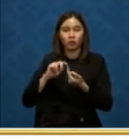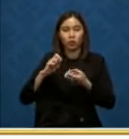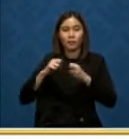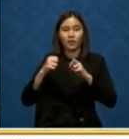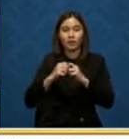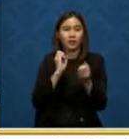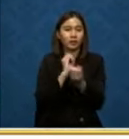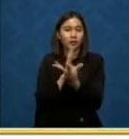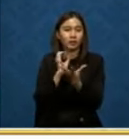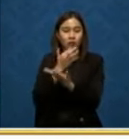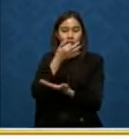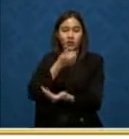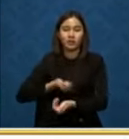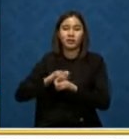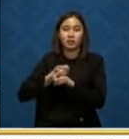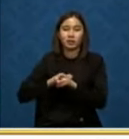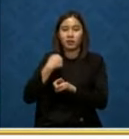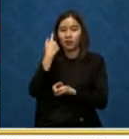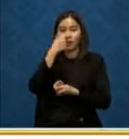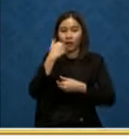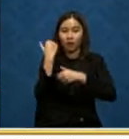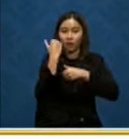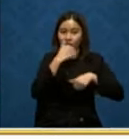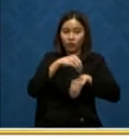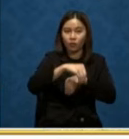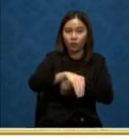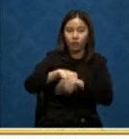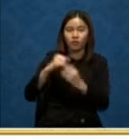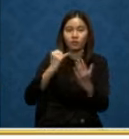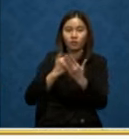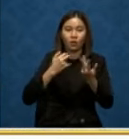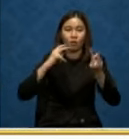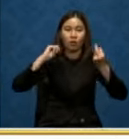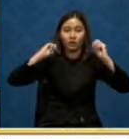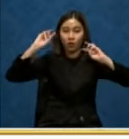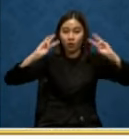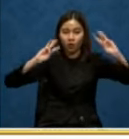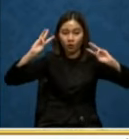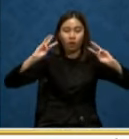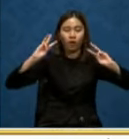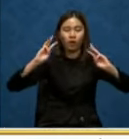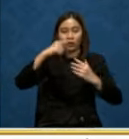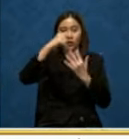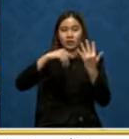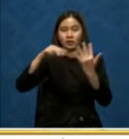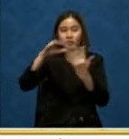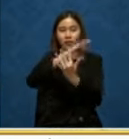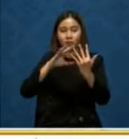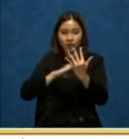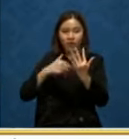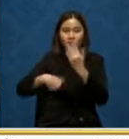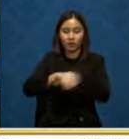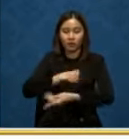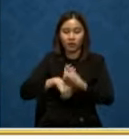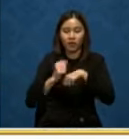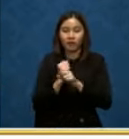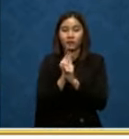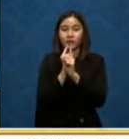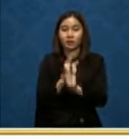เดือดร้อนของเกษตรกรผู้ปลูกอ้อยในจังหวัดนครสวรรค์และทั่วประเทศที่ปลูกอ้อยได้ปฏิบัติตาม